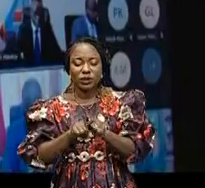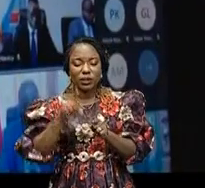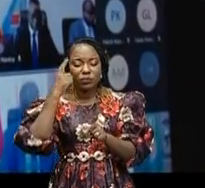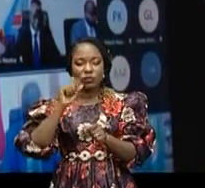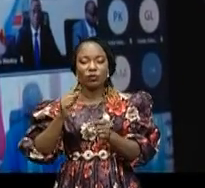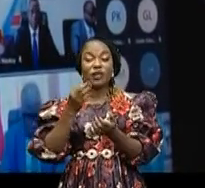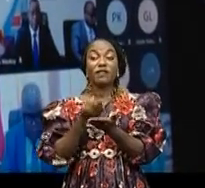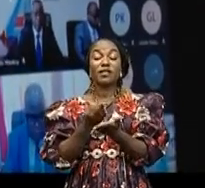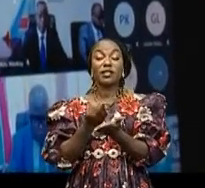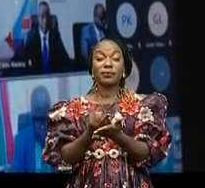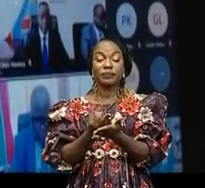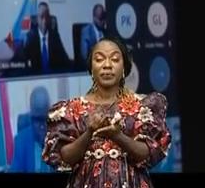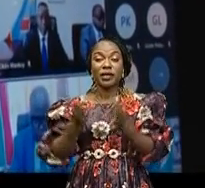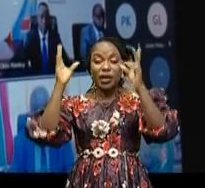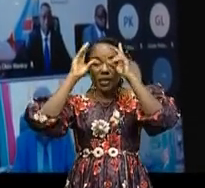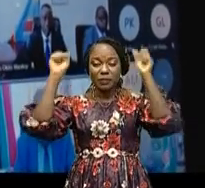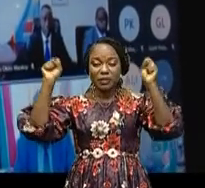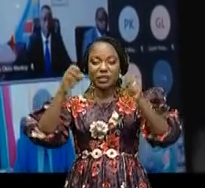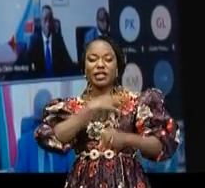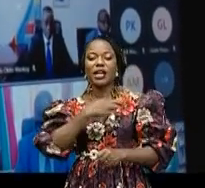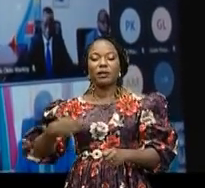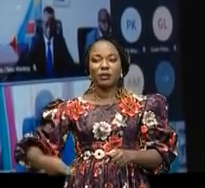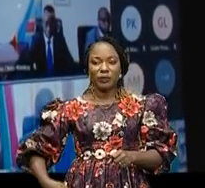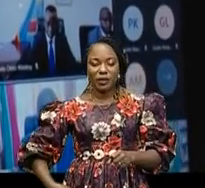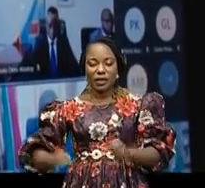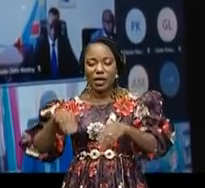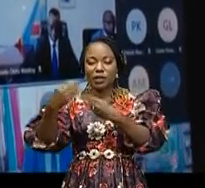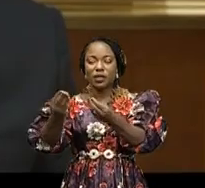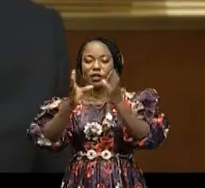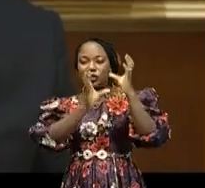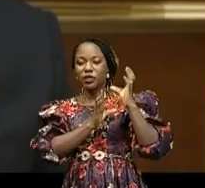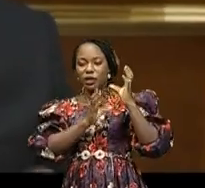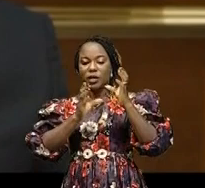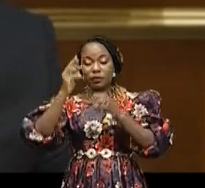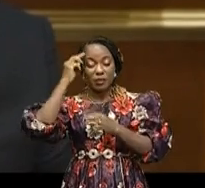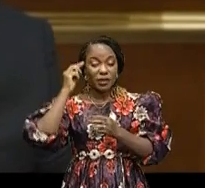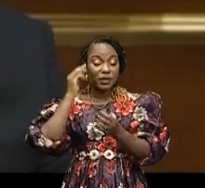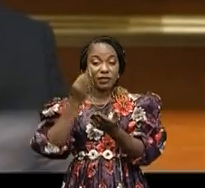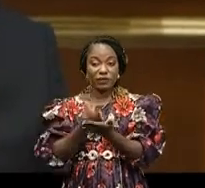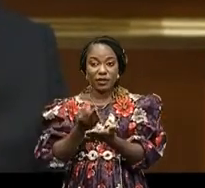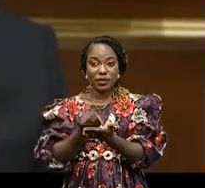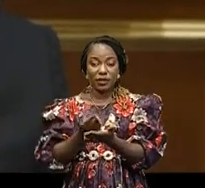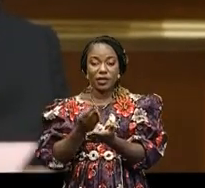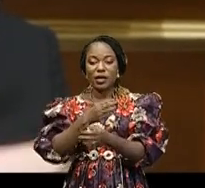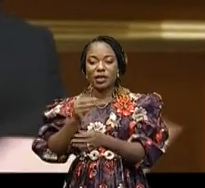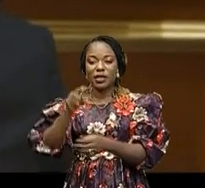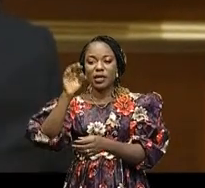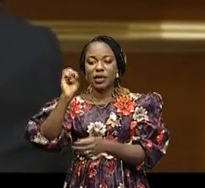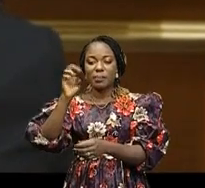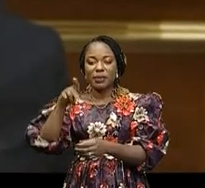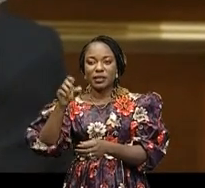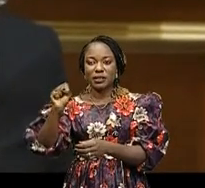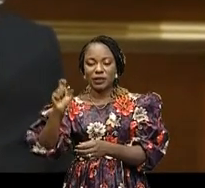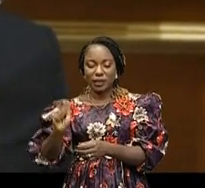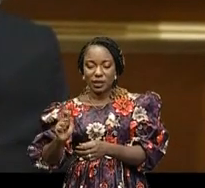messageries financières, le président de la République a chargé les ministres des Finances et celui de l'EPST de régler cette